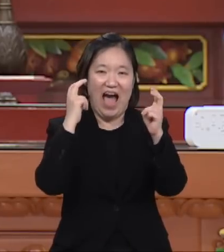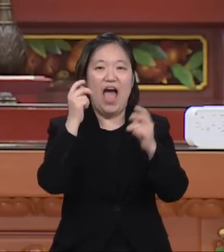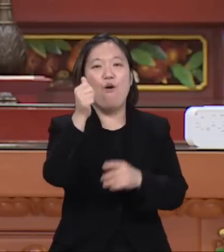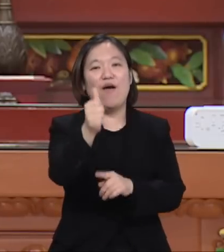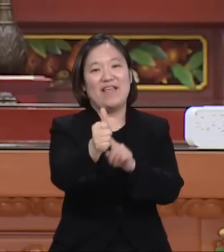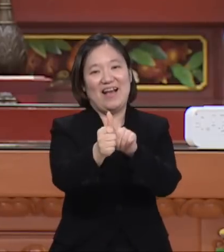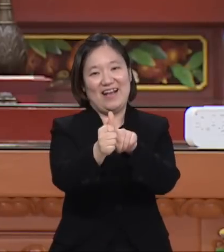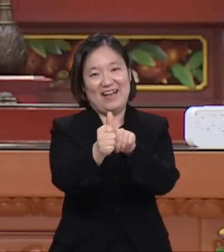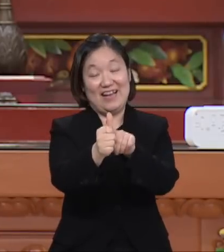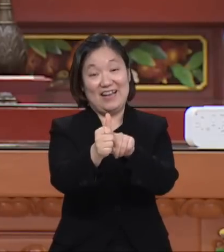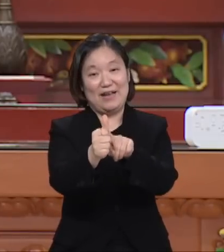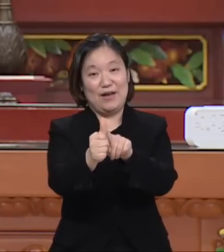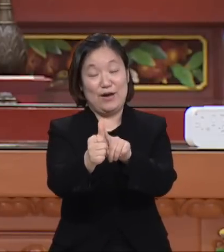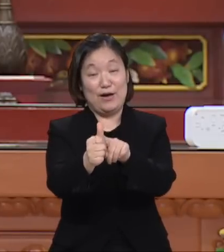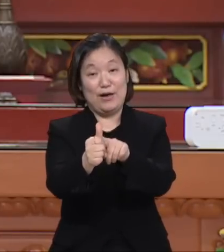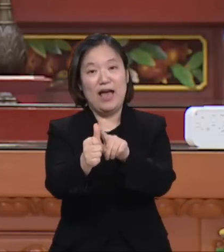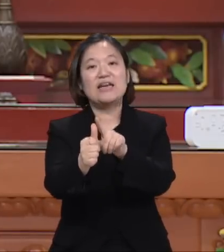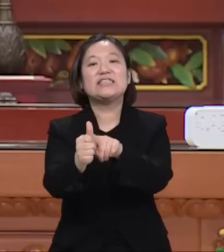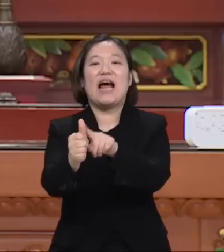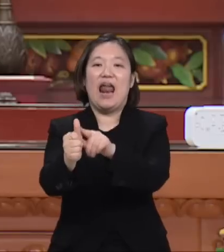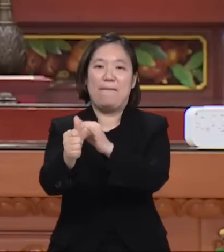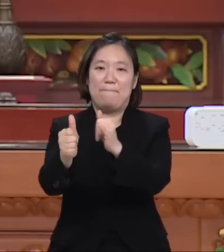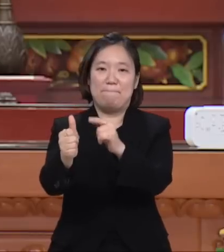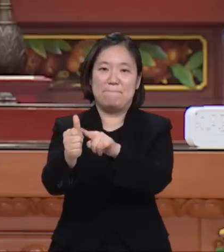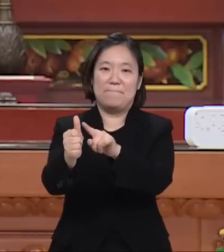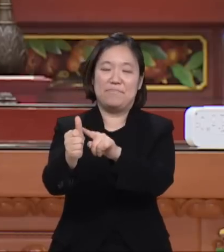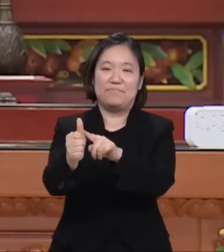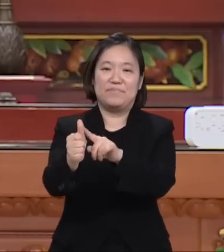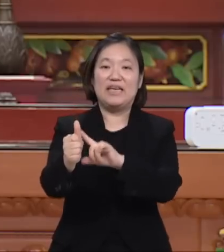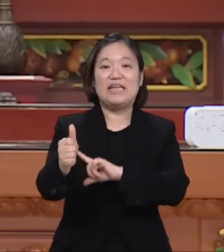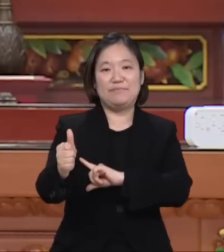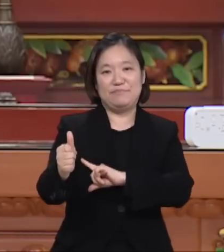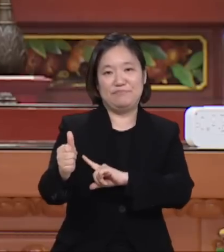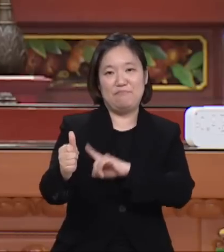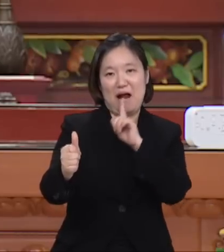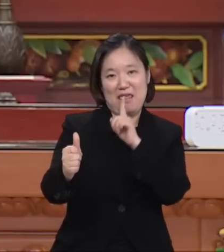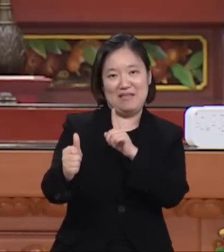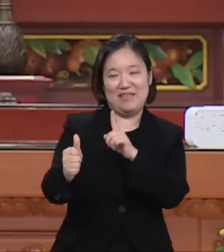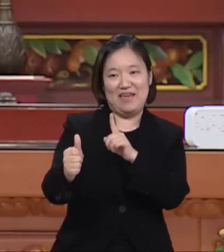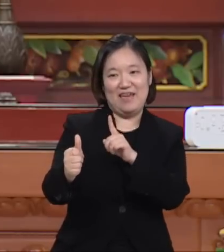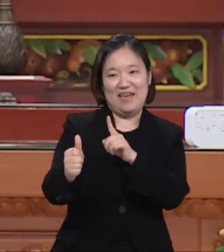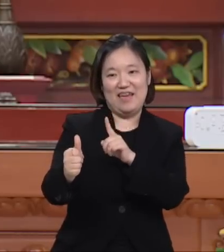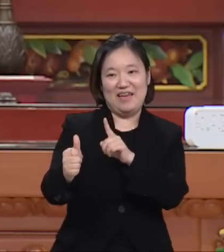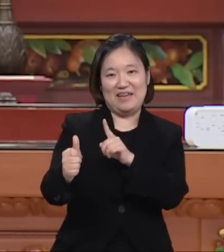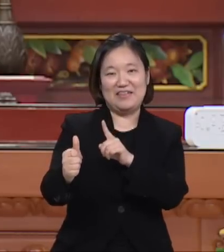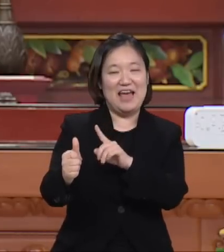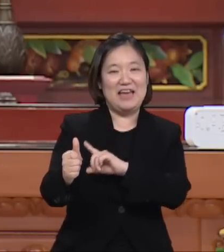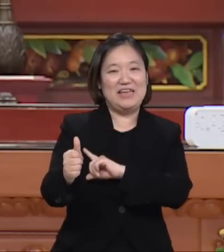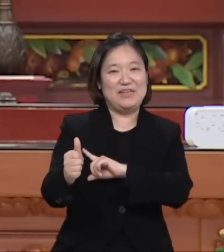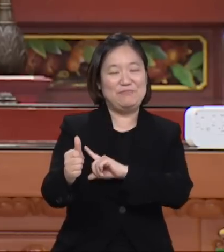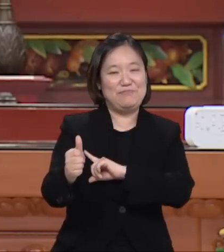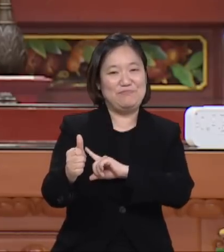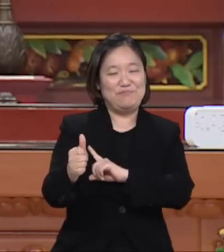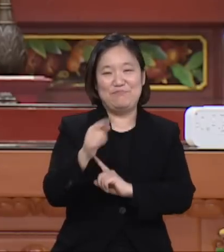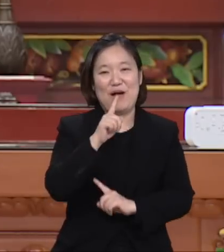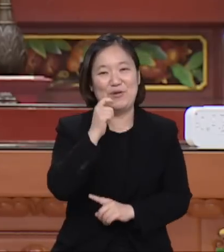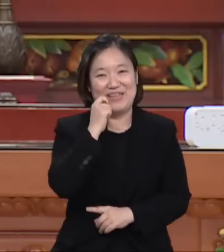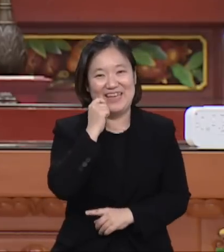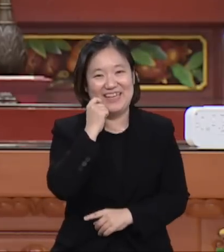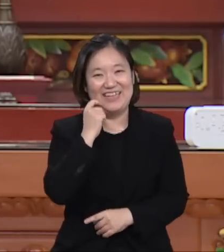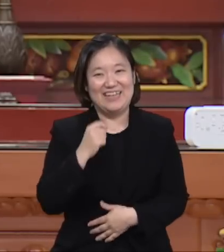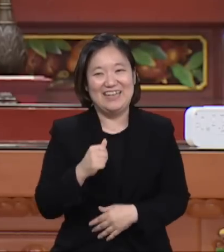기업 총수였던 분인데 제가이 자리에서 이야기하면 돼요 안 돼요 안 돼요 저 실명되기가